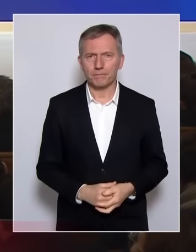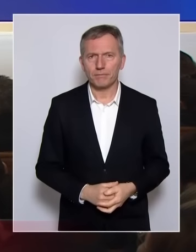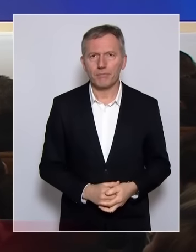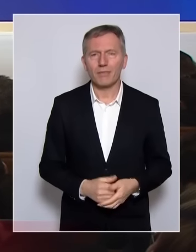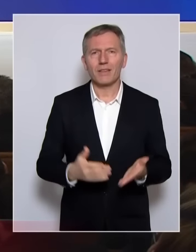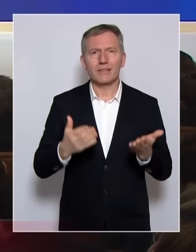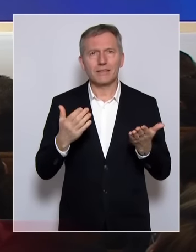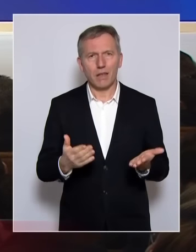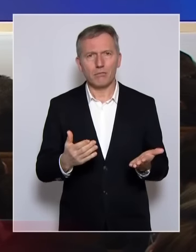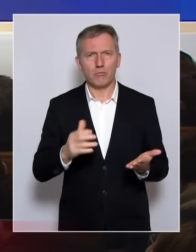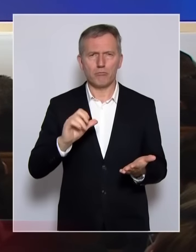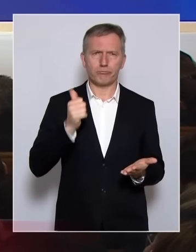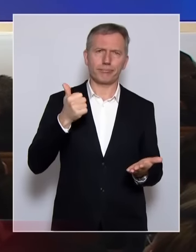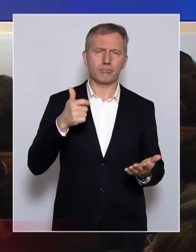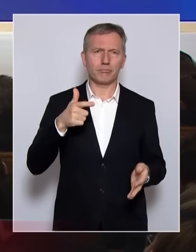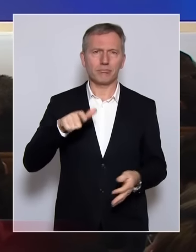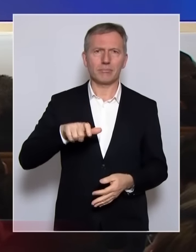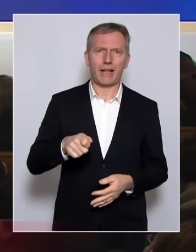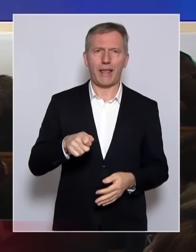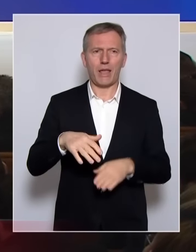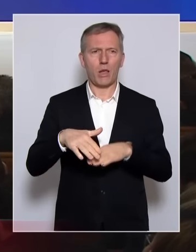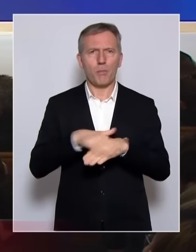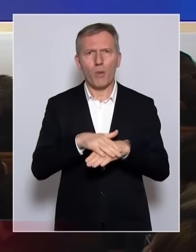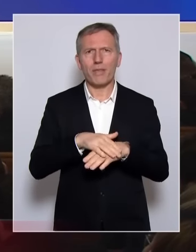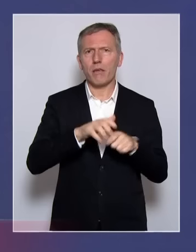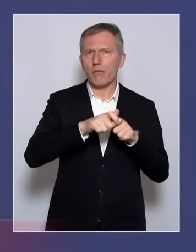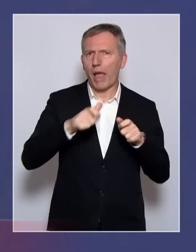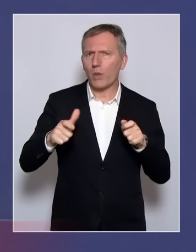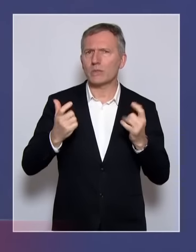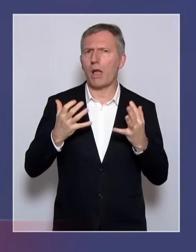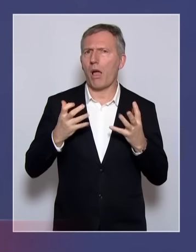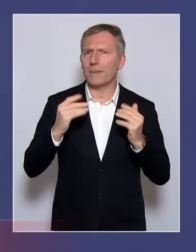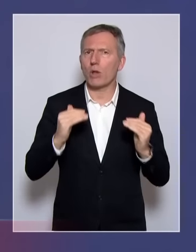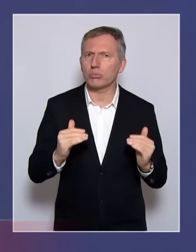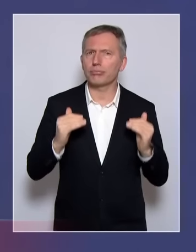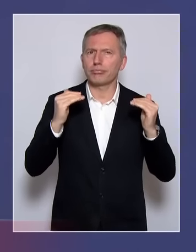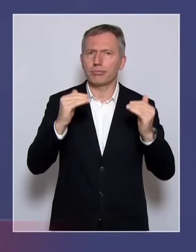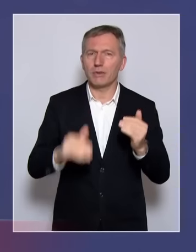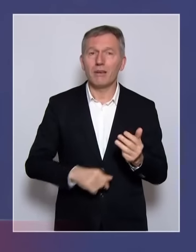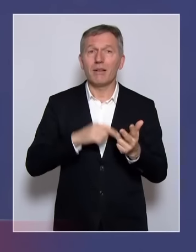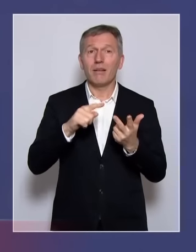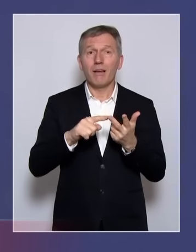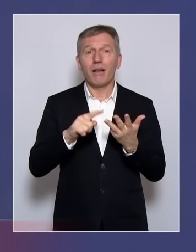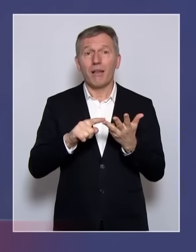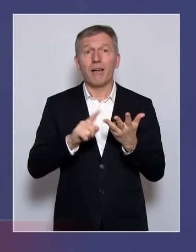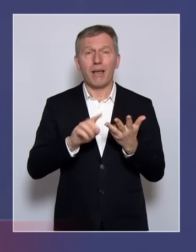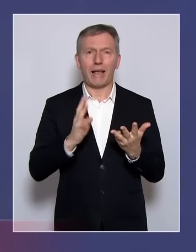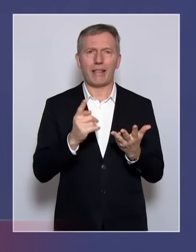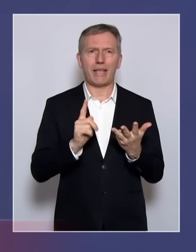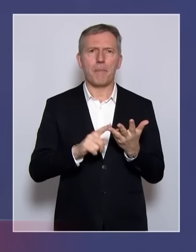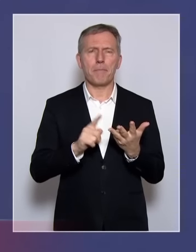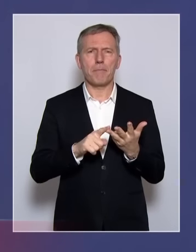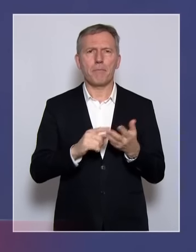Ça, c'est la clé d'une politique industrielle ambitieuse. Ça me conduit au quatrième aspect de ce pacte de prospérité.